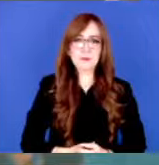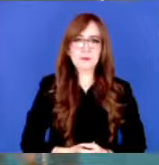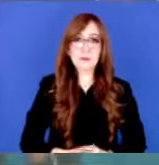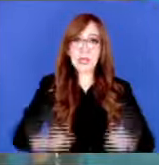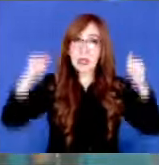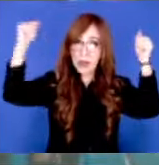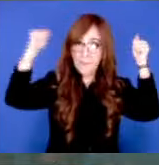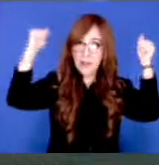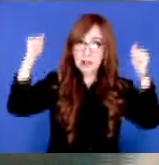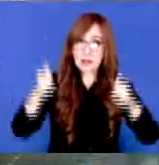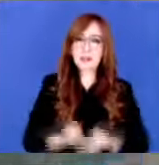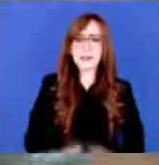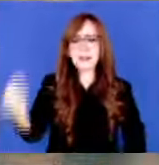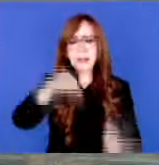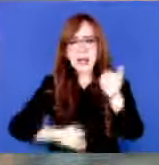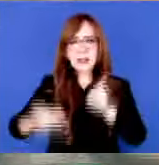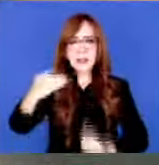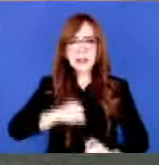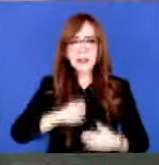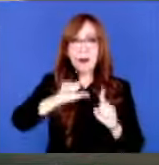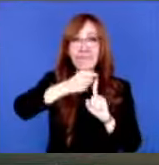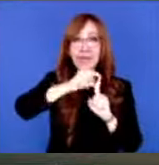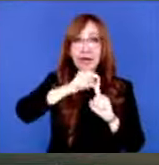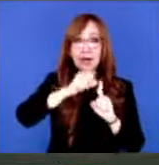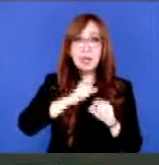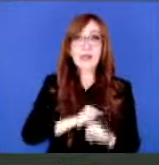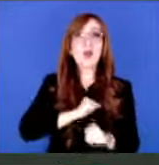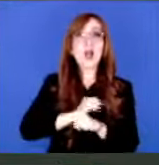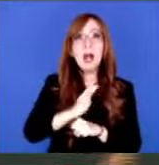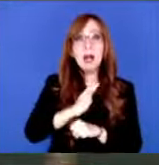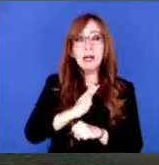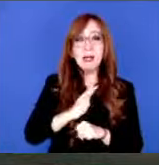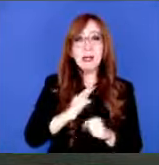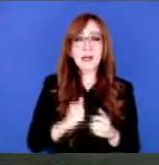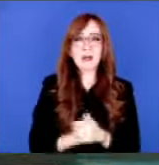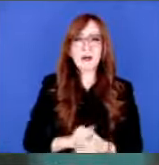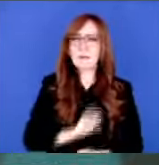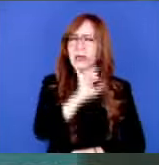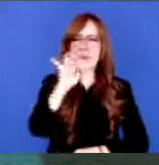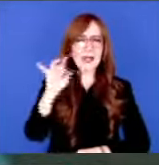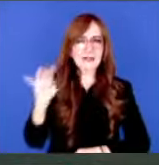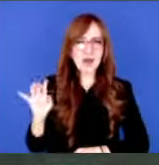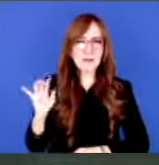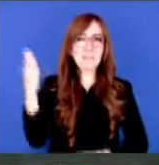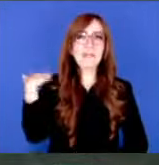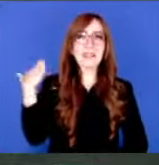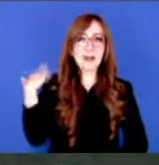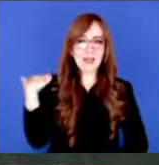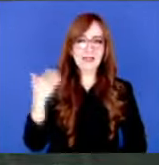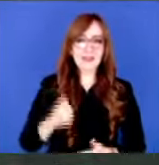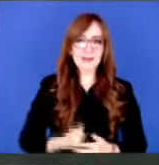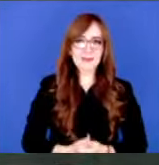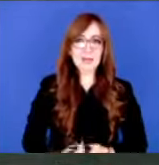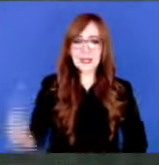Kampanye dihadiri jajaran elit Partai Golkar, Ketua Umum Erlangga Hartarto, Wakil Ketua Umum Erwin Aksa, dan politisi senior